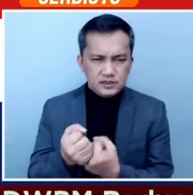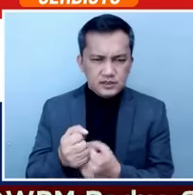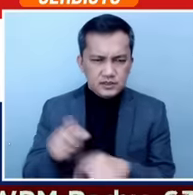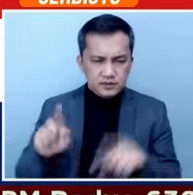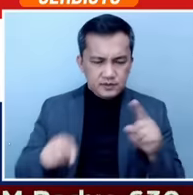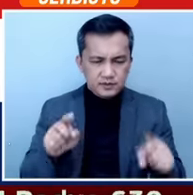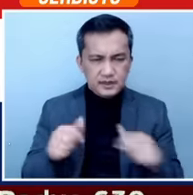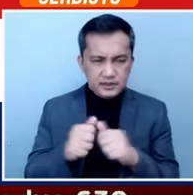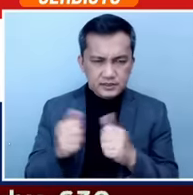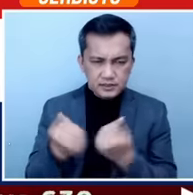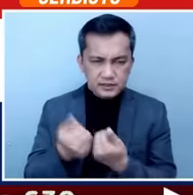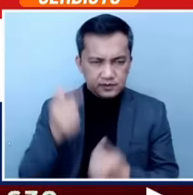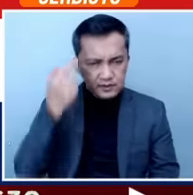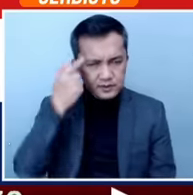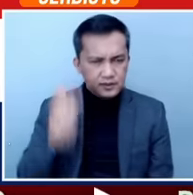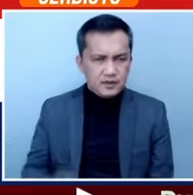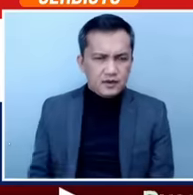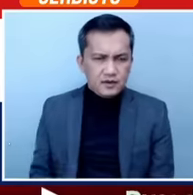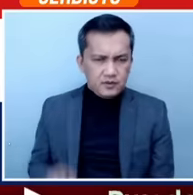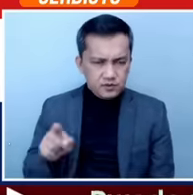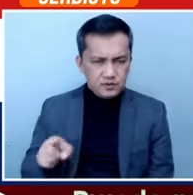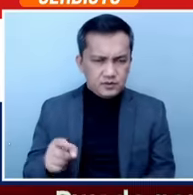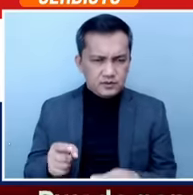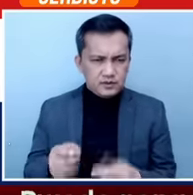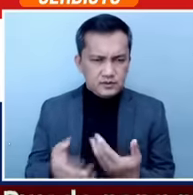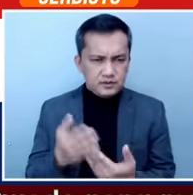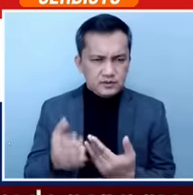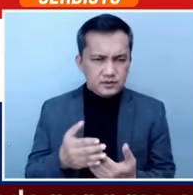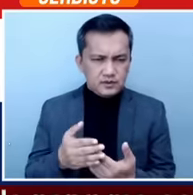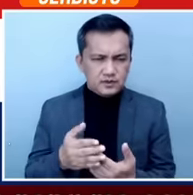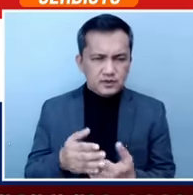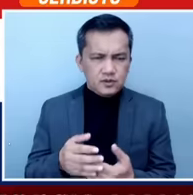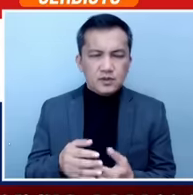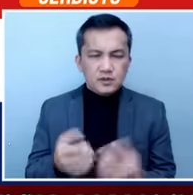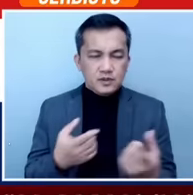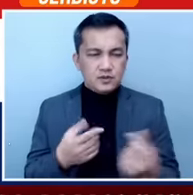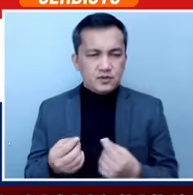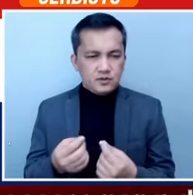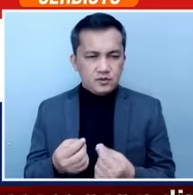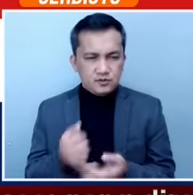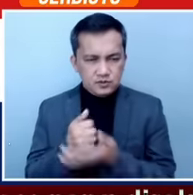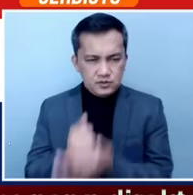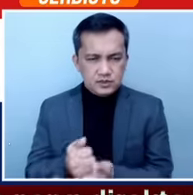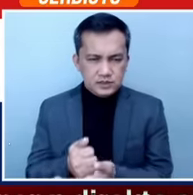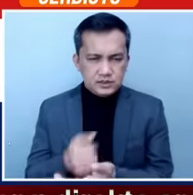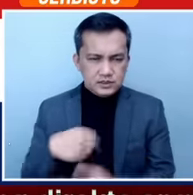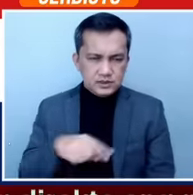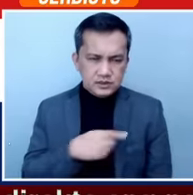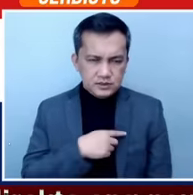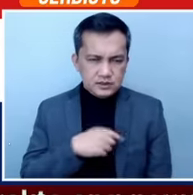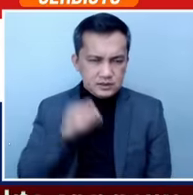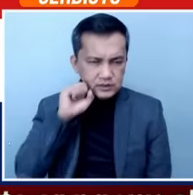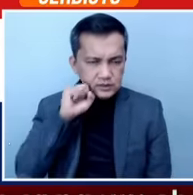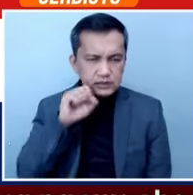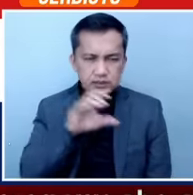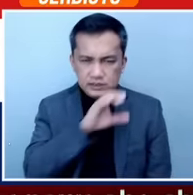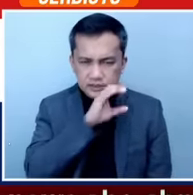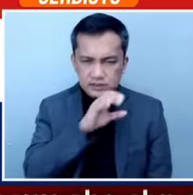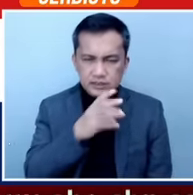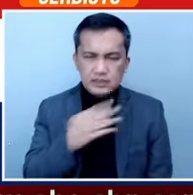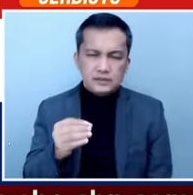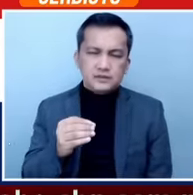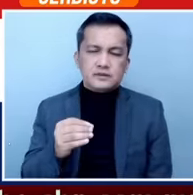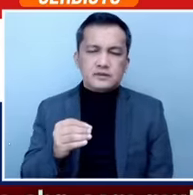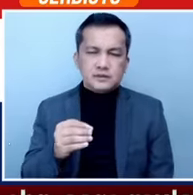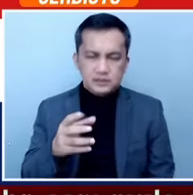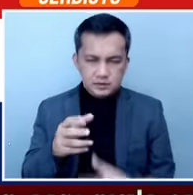ng pamahalaan. Correct, para correct. Madali nating magawa yung tulong sa ating senior citizens. At pati